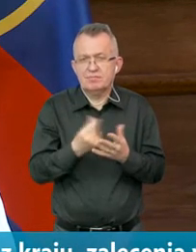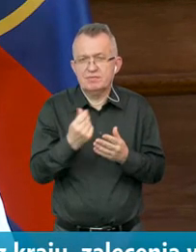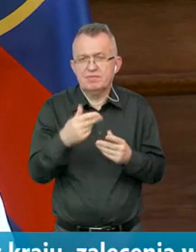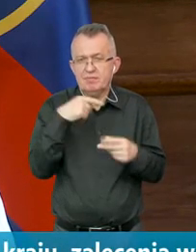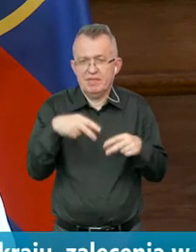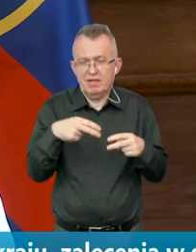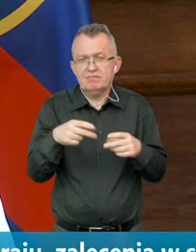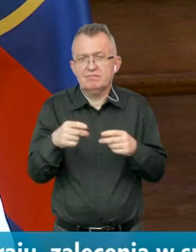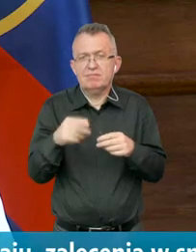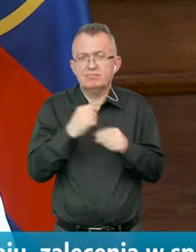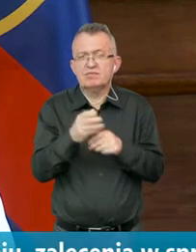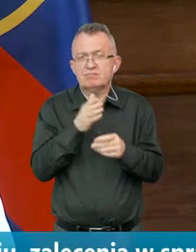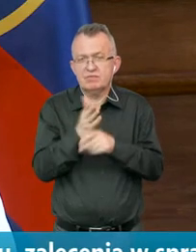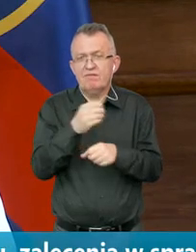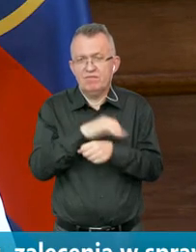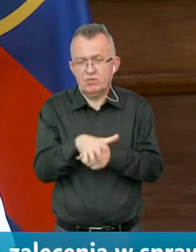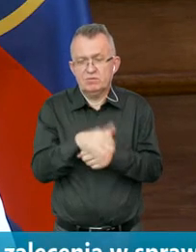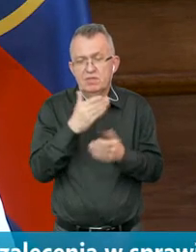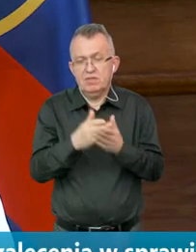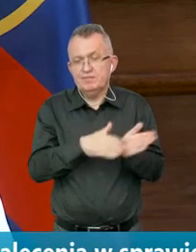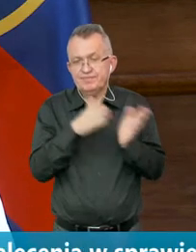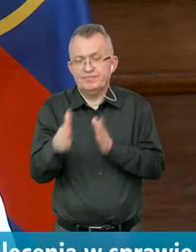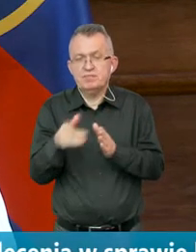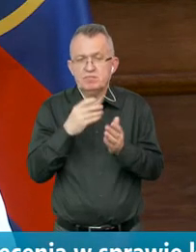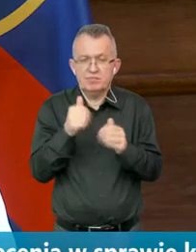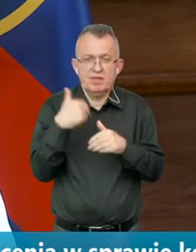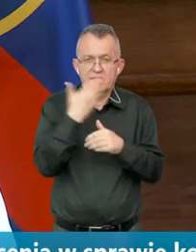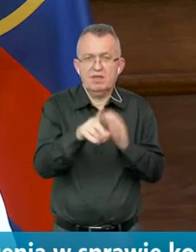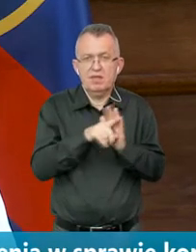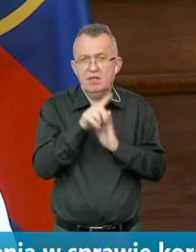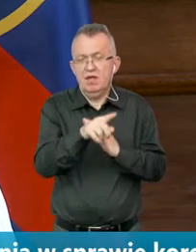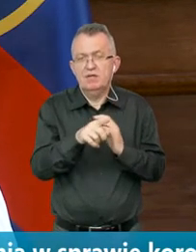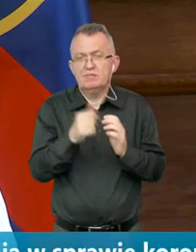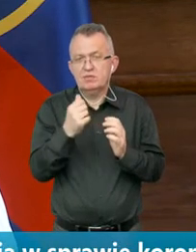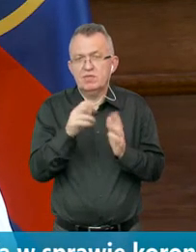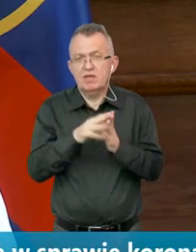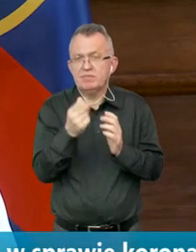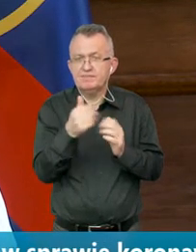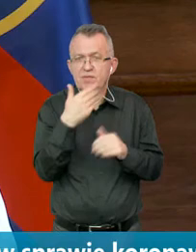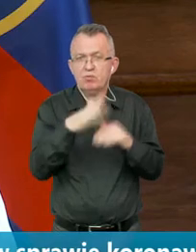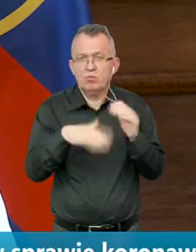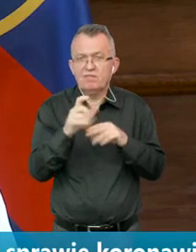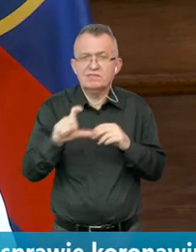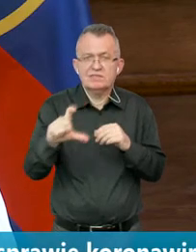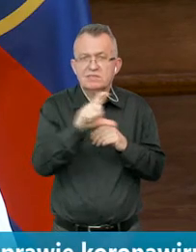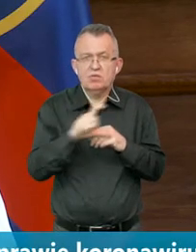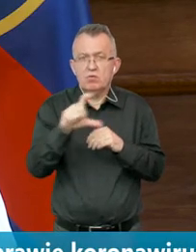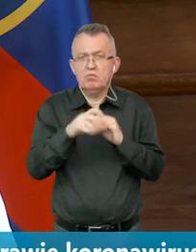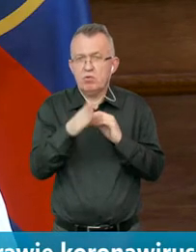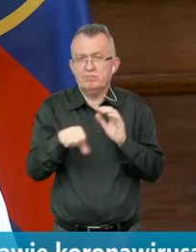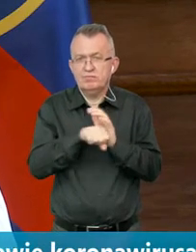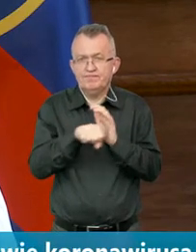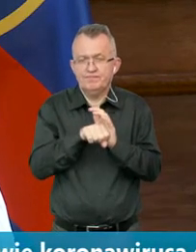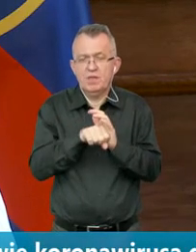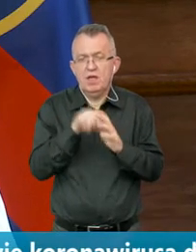spowodowaną pandemią. Te środki zostały w głównej mierze przeznaczone na finansowanie budowy stadionu piłkarskiego,